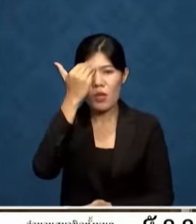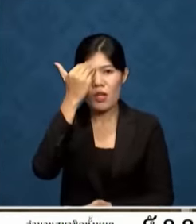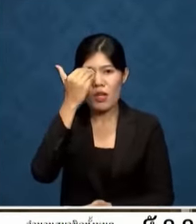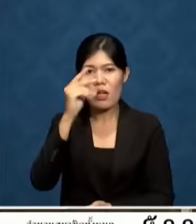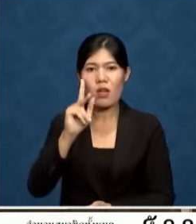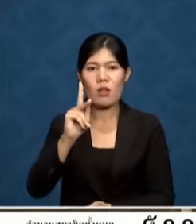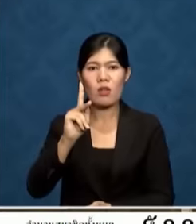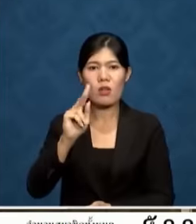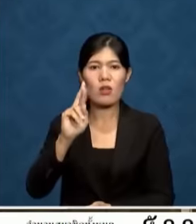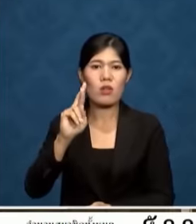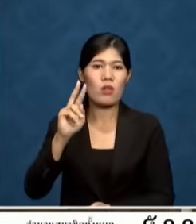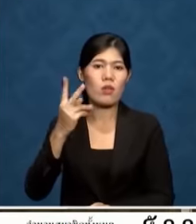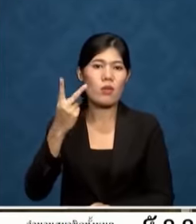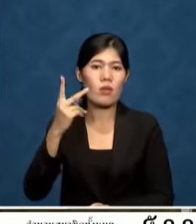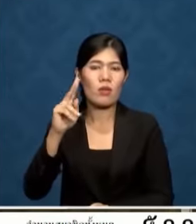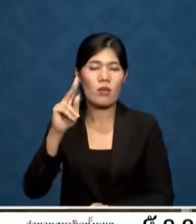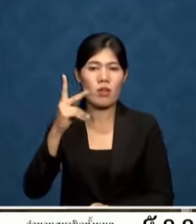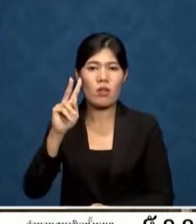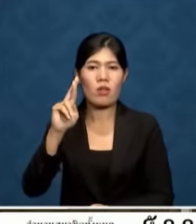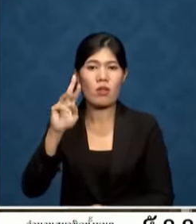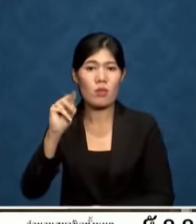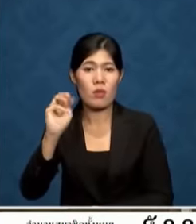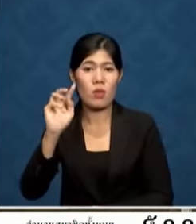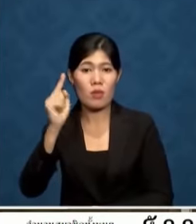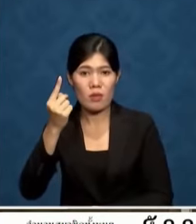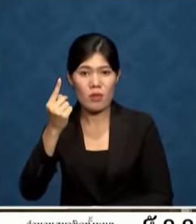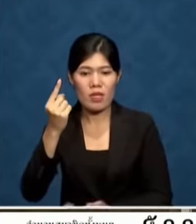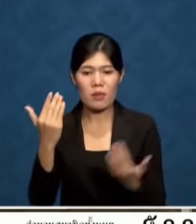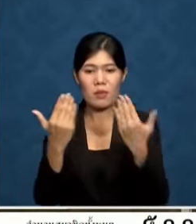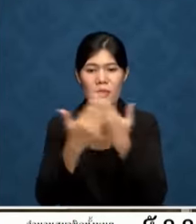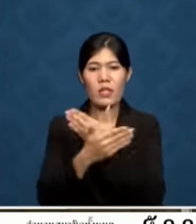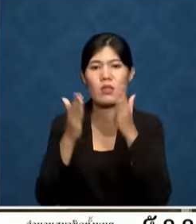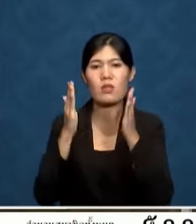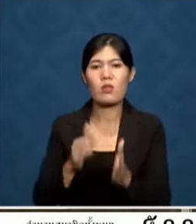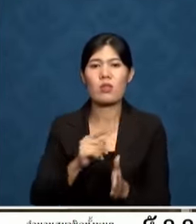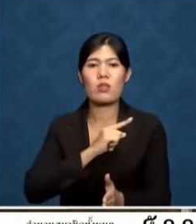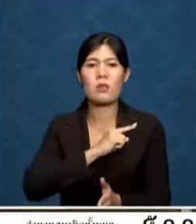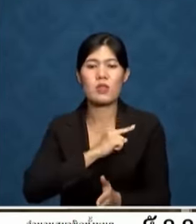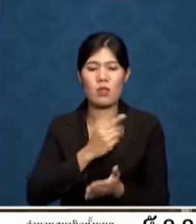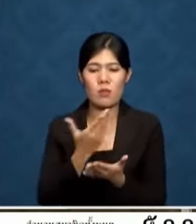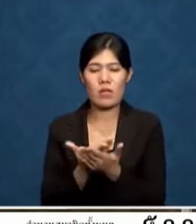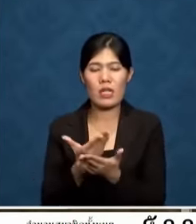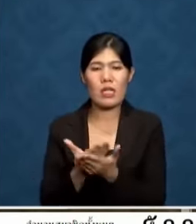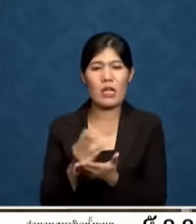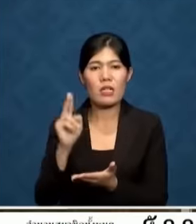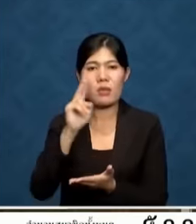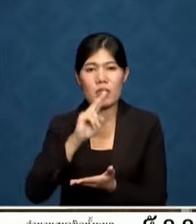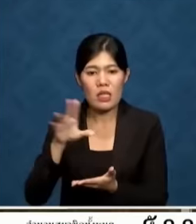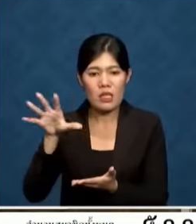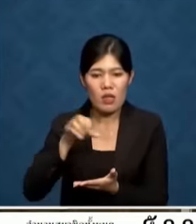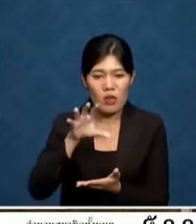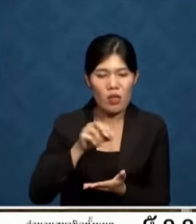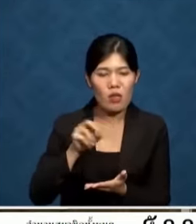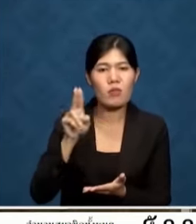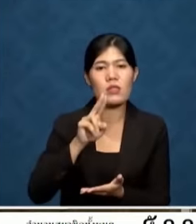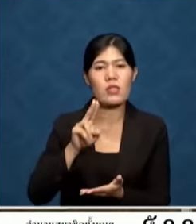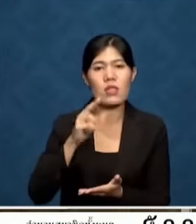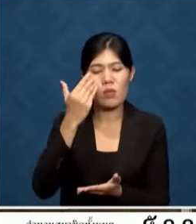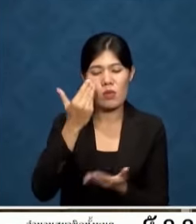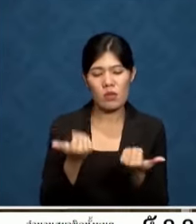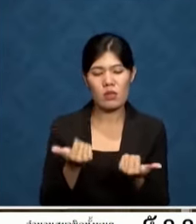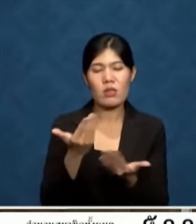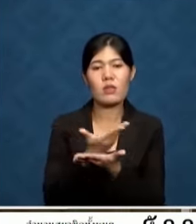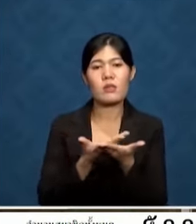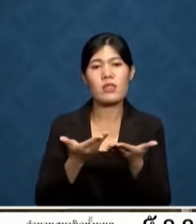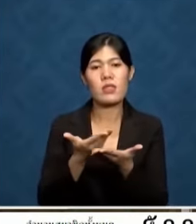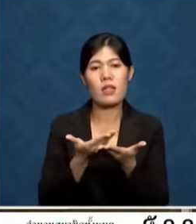ประมาณทั้งการเปลี่ยนตัวคนใช้งบปี 67และงบ 68ที่สภากำลังพิจารณา